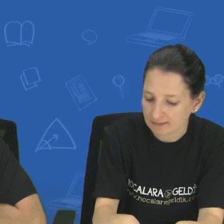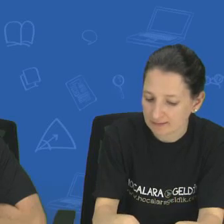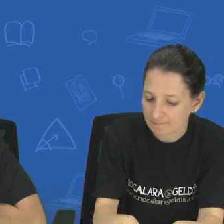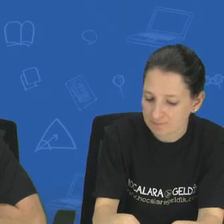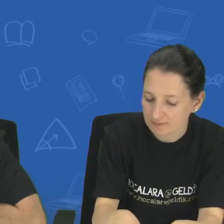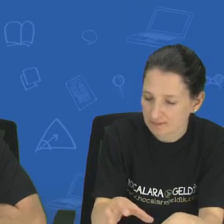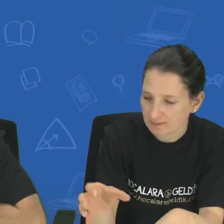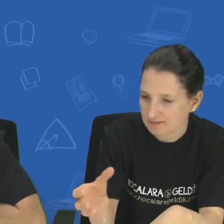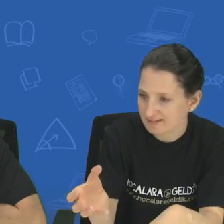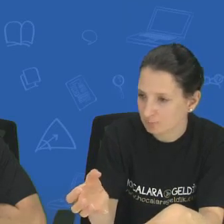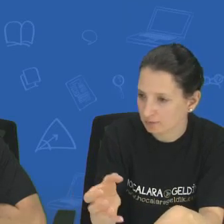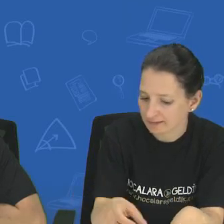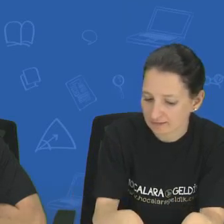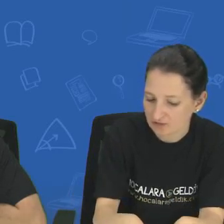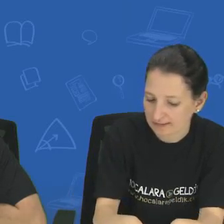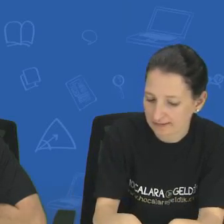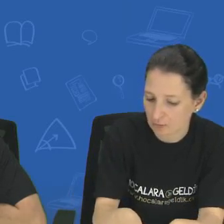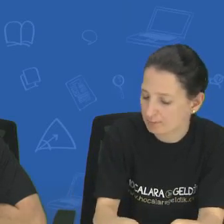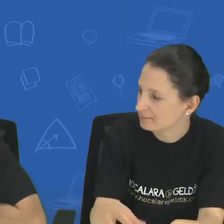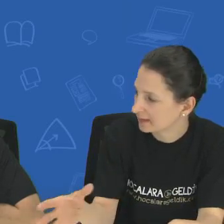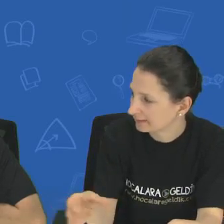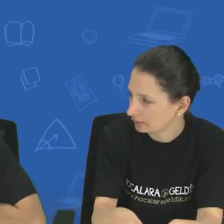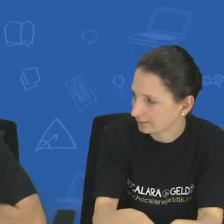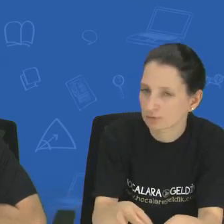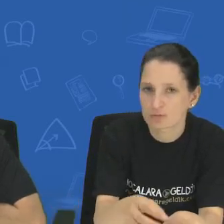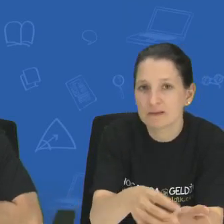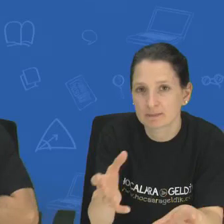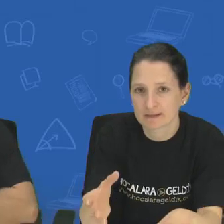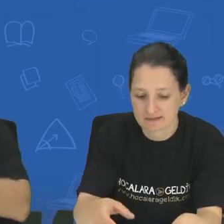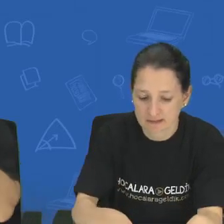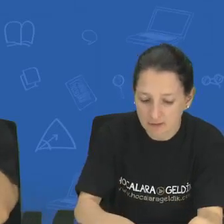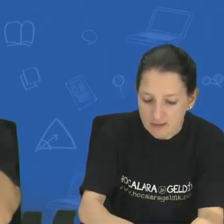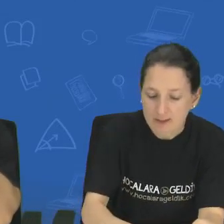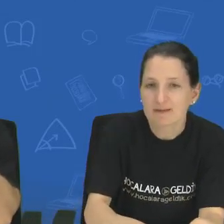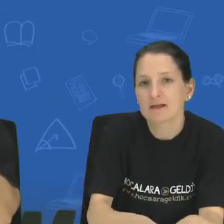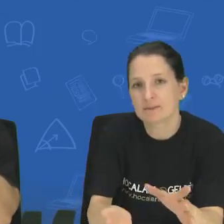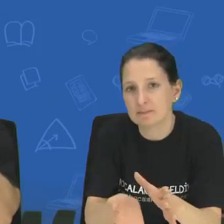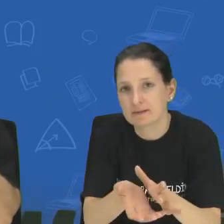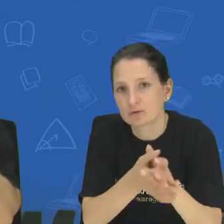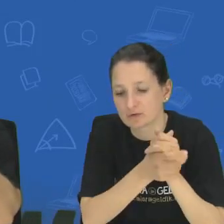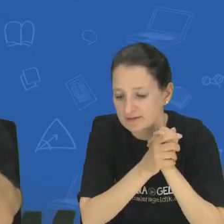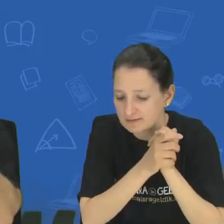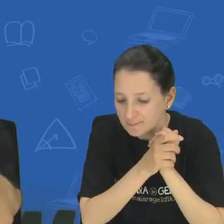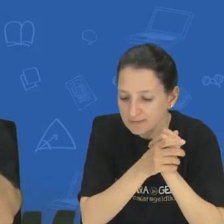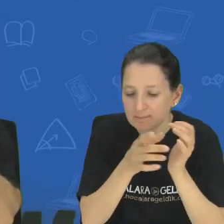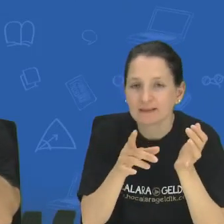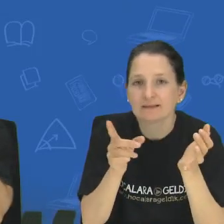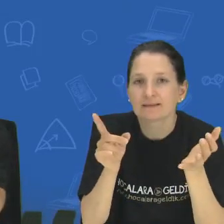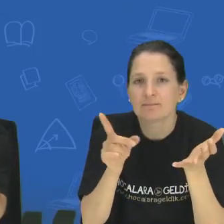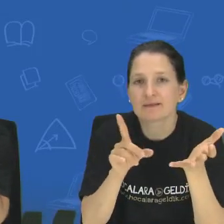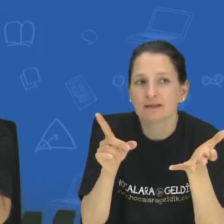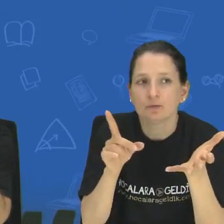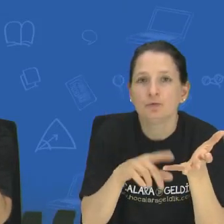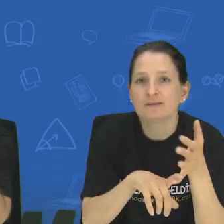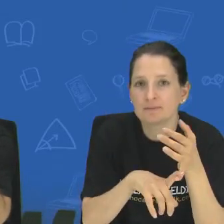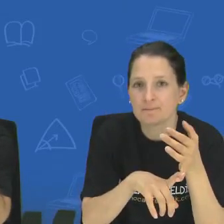ben isim olarak şeyden geliyor, bilimden geliyor. Daha doğrusu bilim manasına geliyor. Metal bilimi diyoruz aslında.